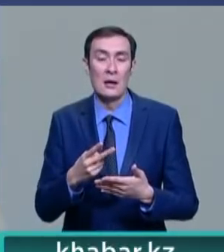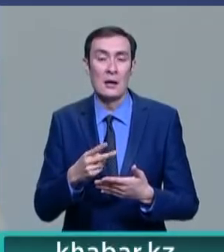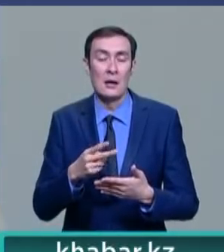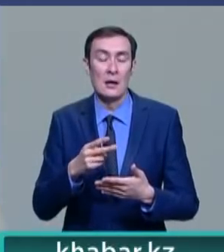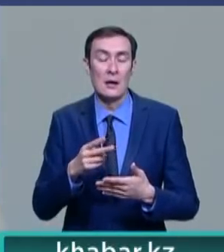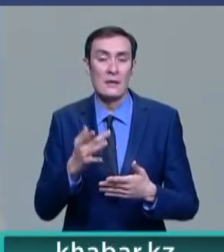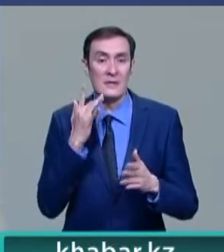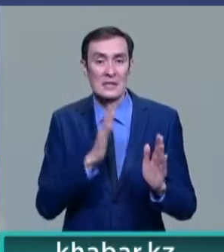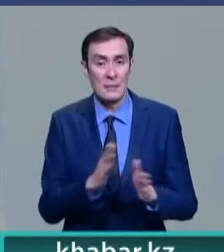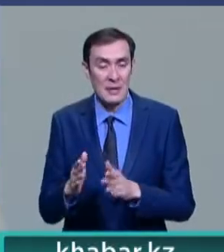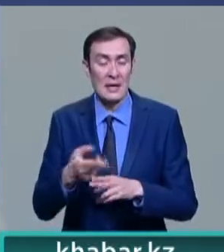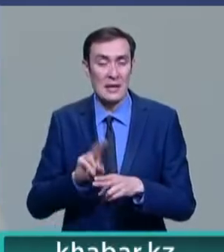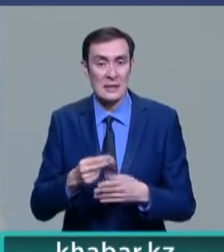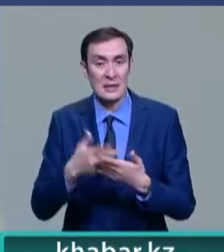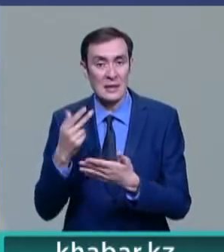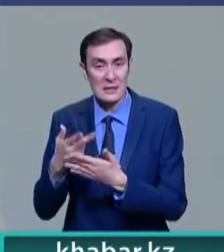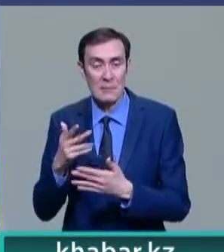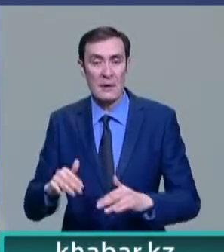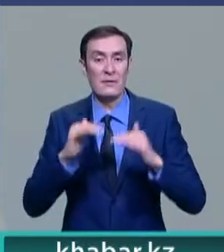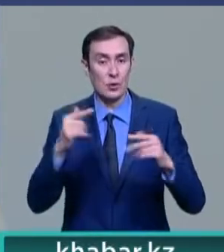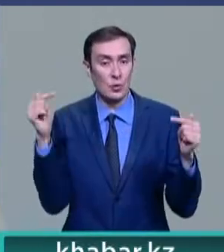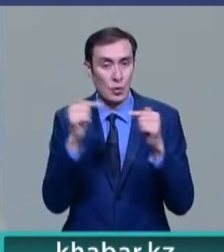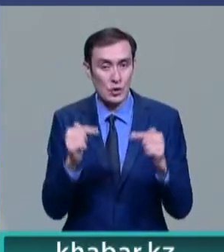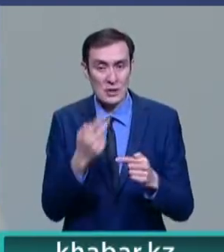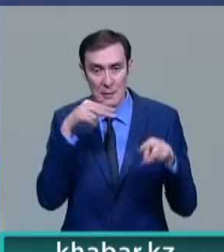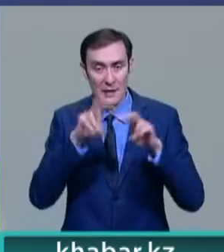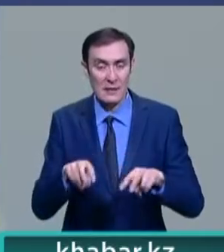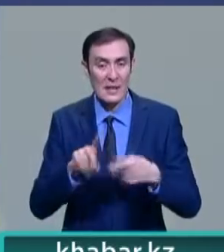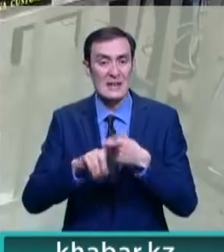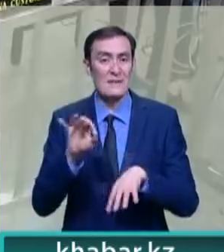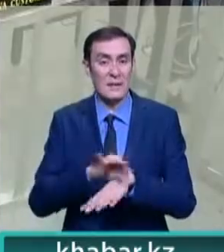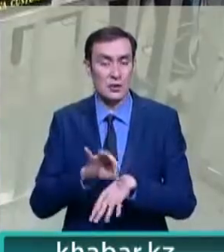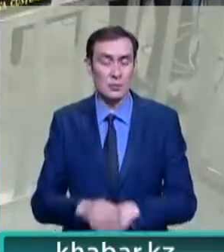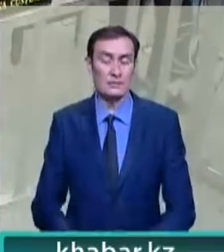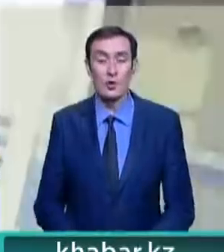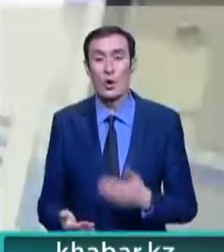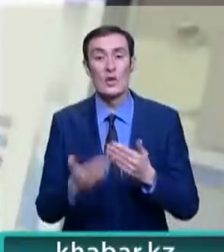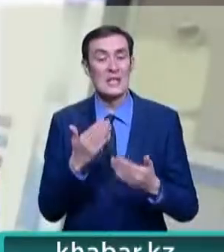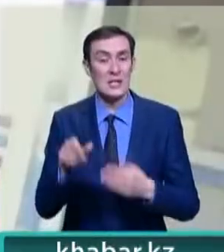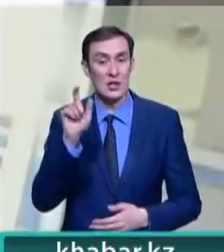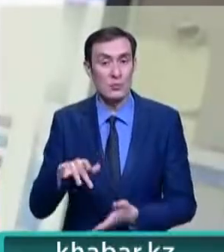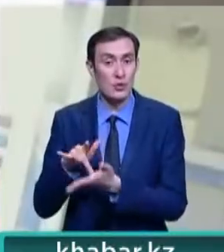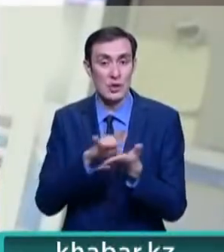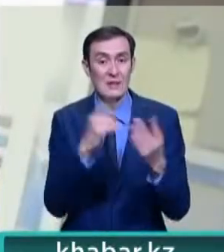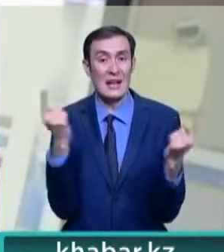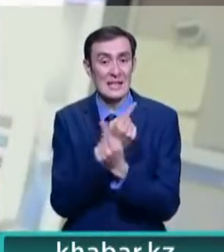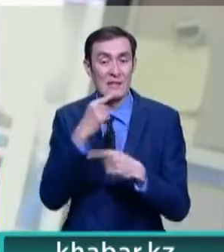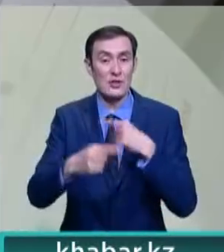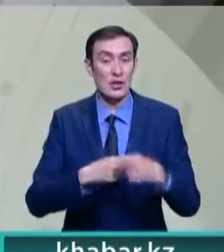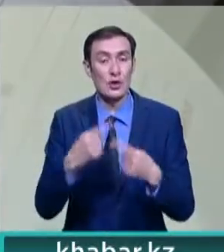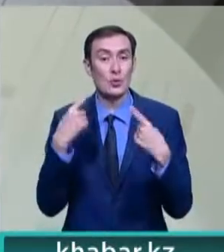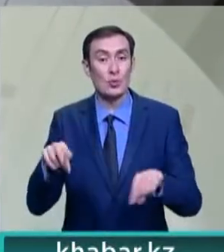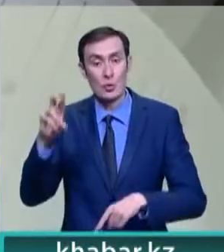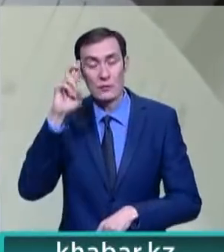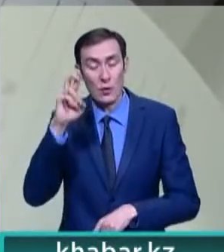М стабильны. Оба этих теста значительно повысят точность скрининга на инфекцию. Ну а если человек путешествует транзитом через третью